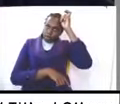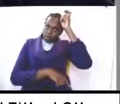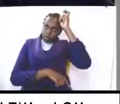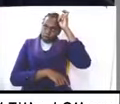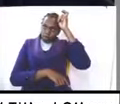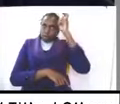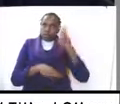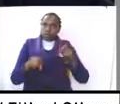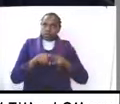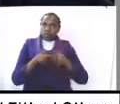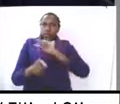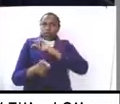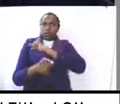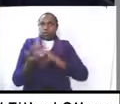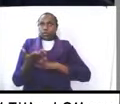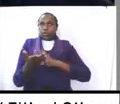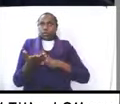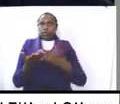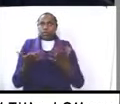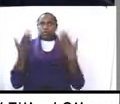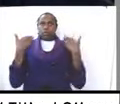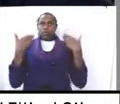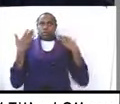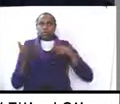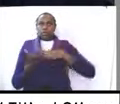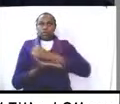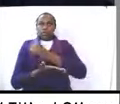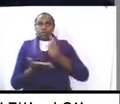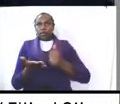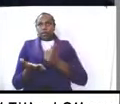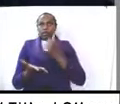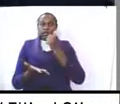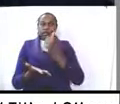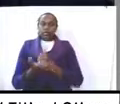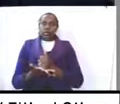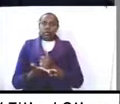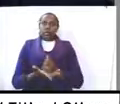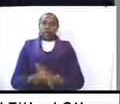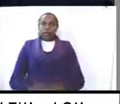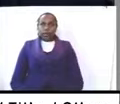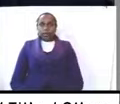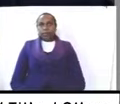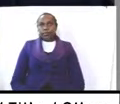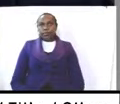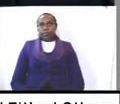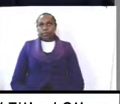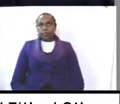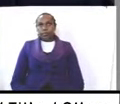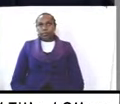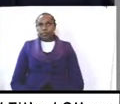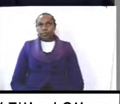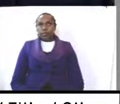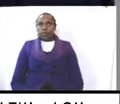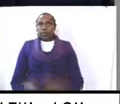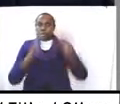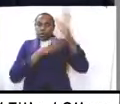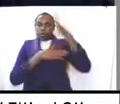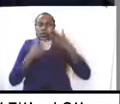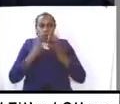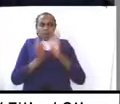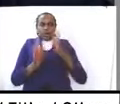yule mwovu, kwa kuwa ufalme ni wako na nguvu na utukufu hata milele. Amen. Bwana ufumbue